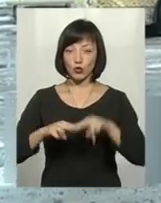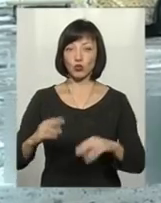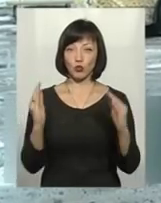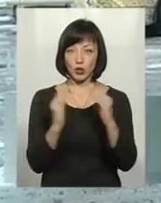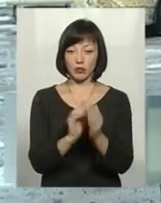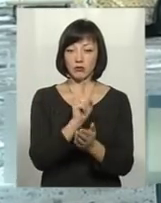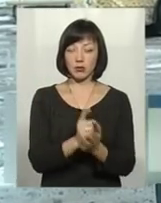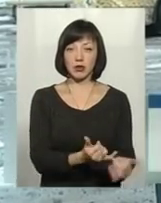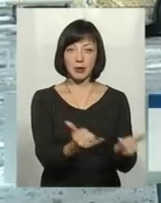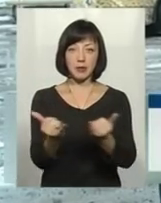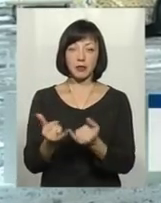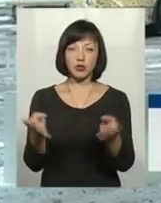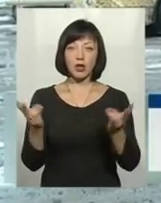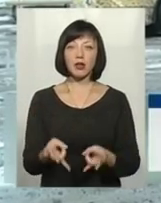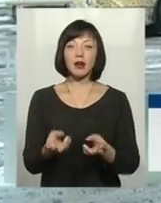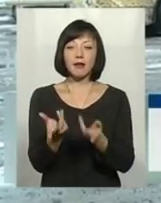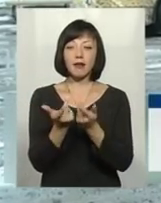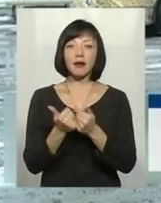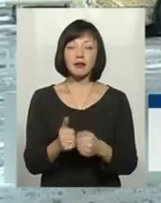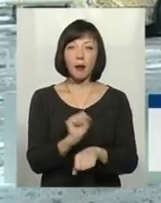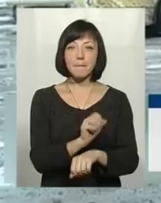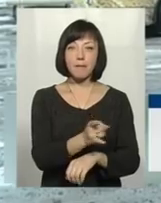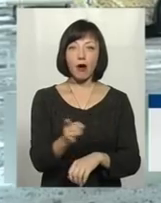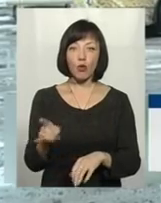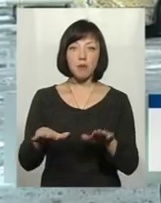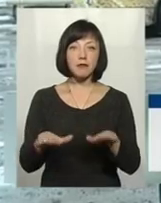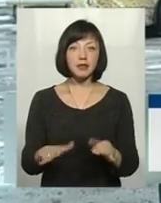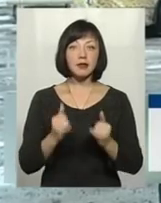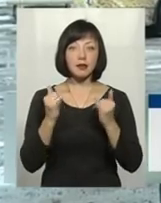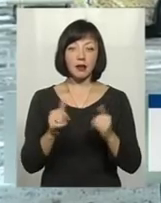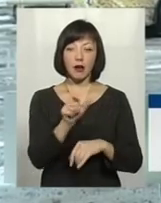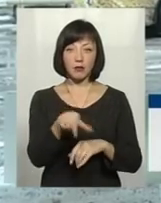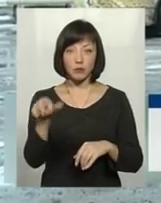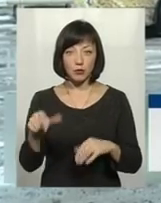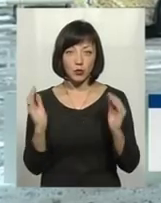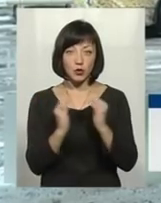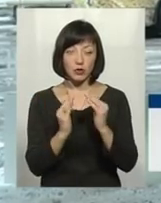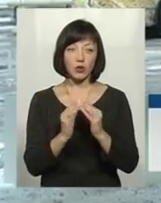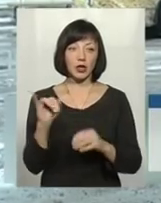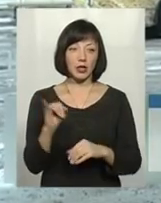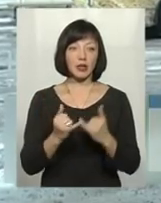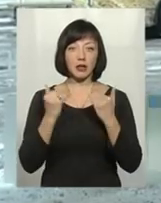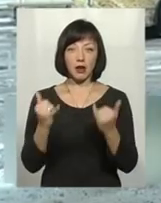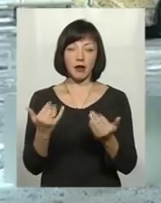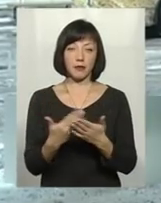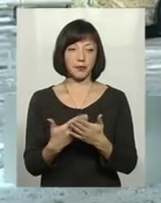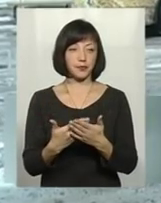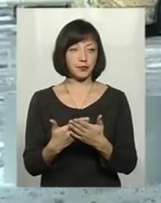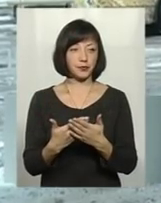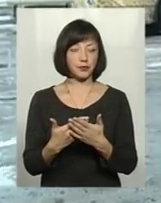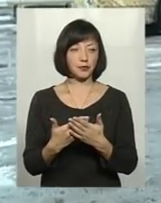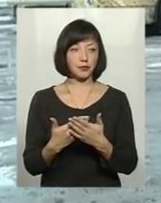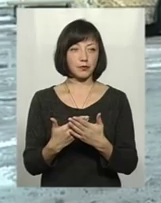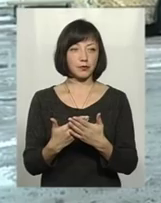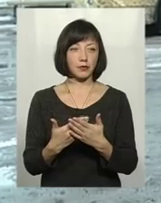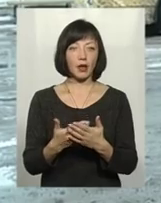обов'язково маєш забезпечити необхідну кількість паркомісць для мешканців будинку, ну і для, скажімо так,